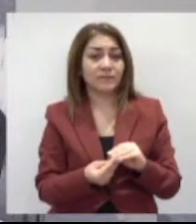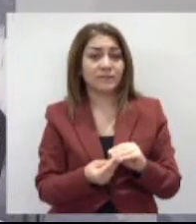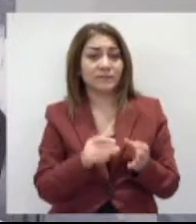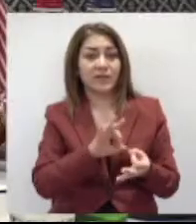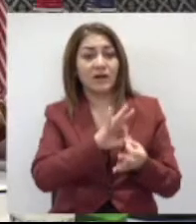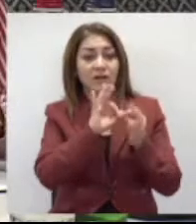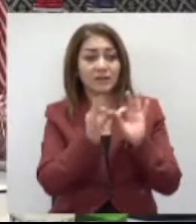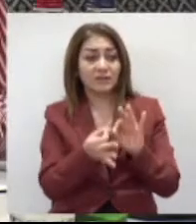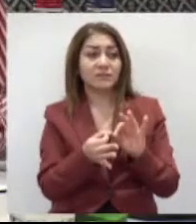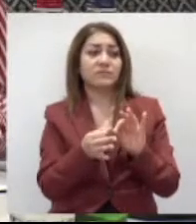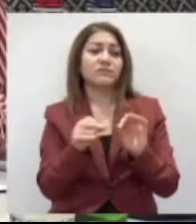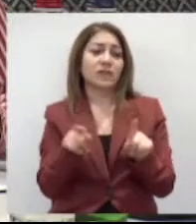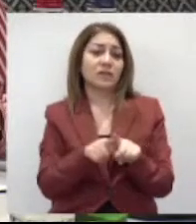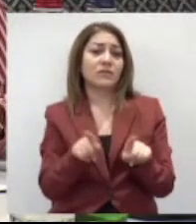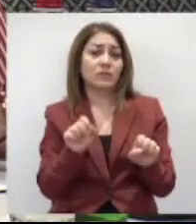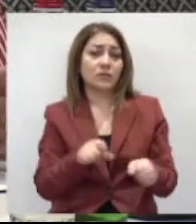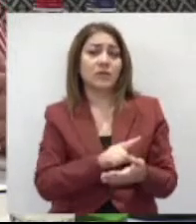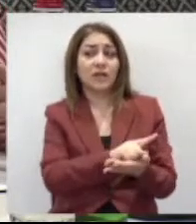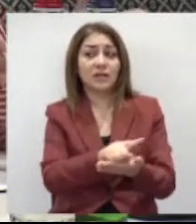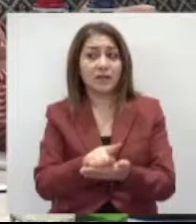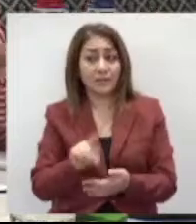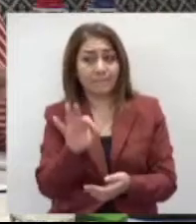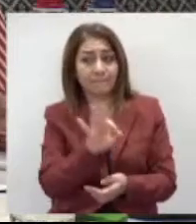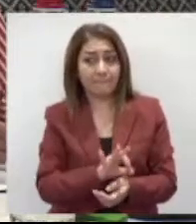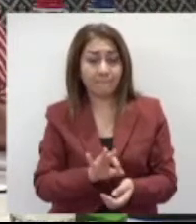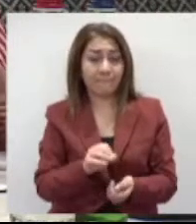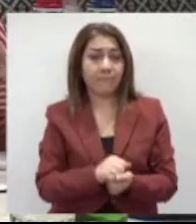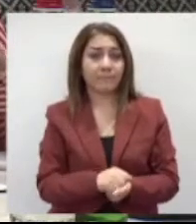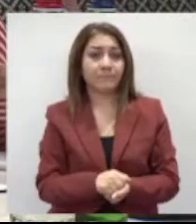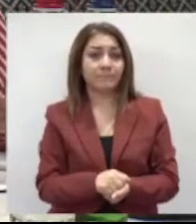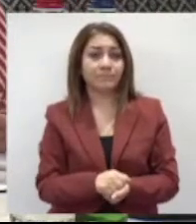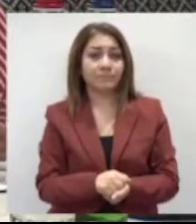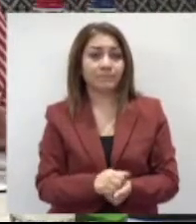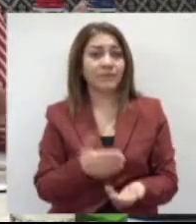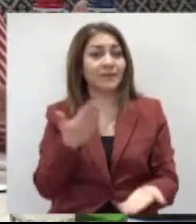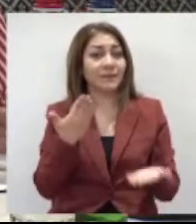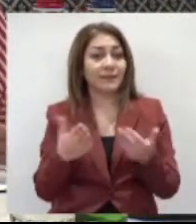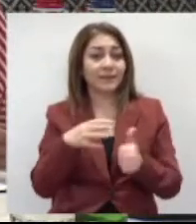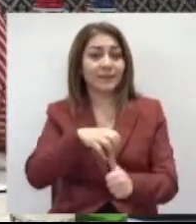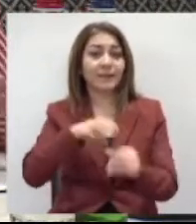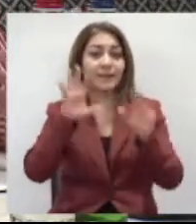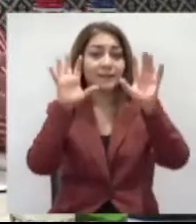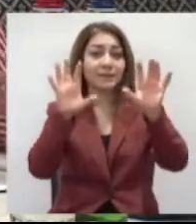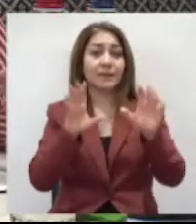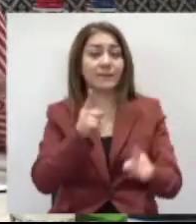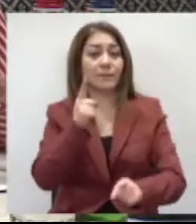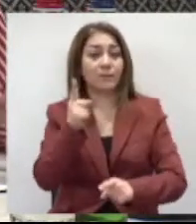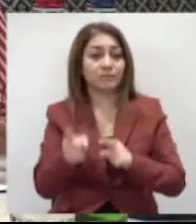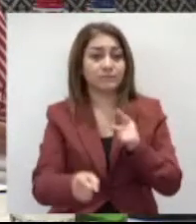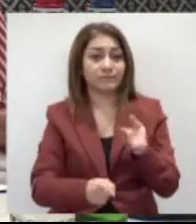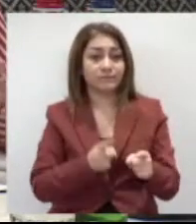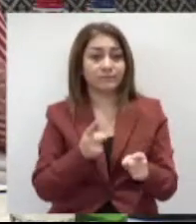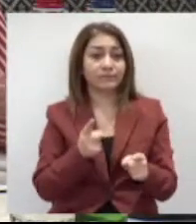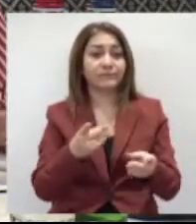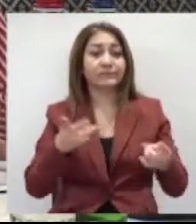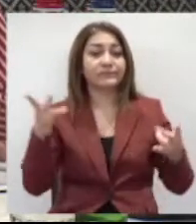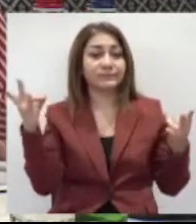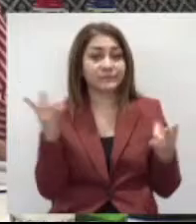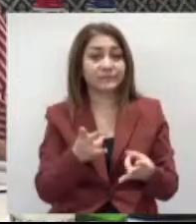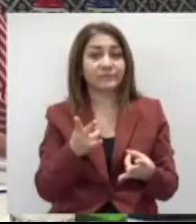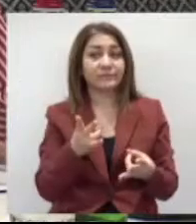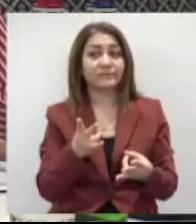որը եւս կարող է քննարկման առարկա դառնալ, եթե սահմանադրության փոփոխությունների